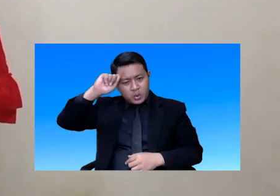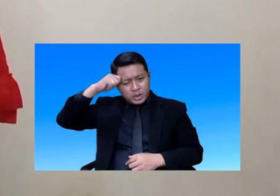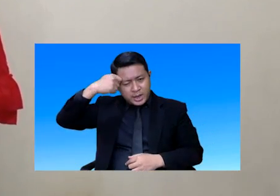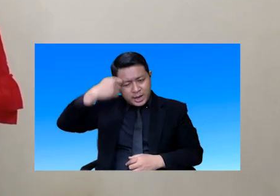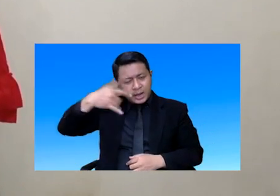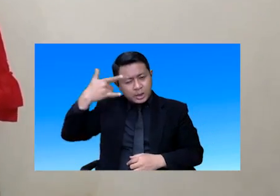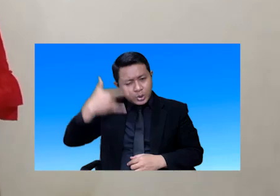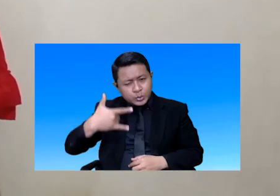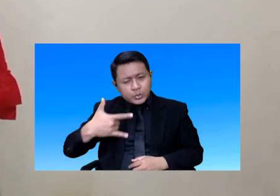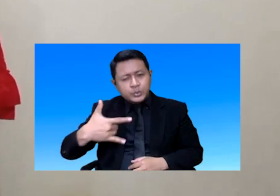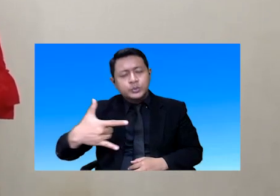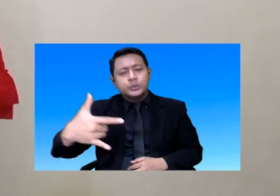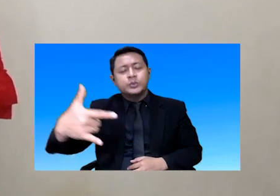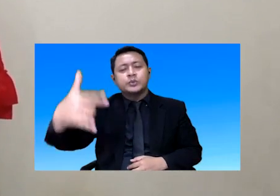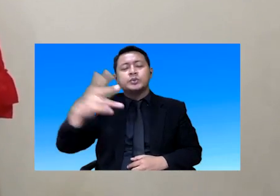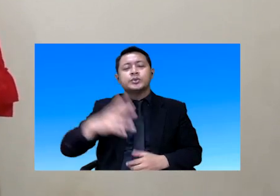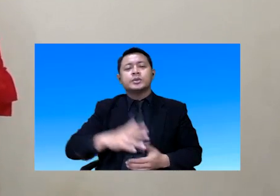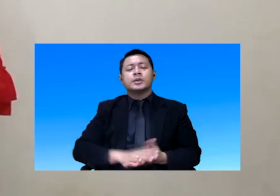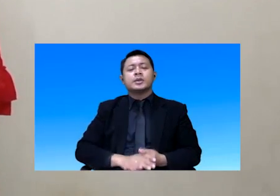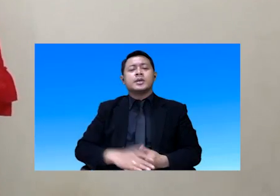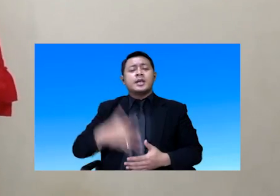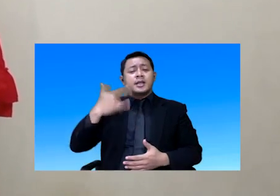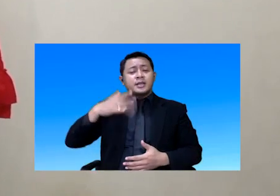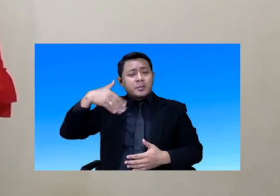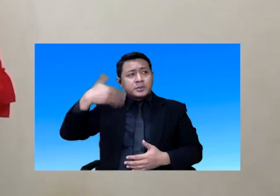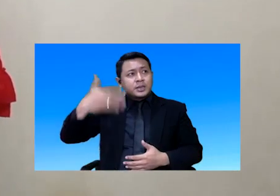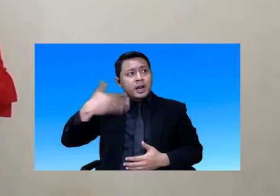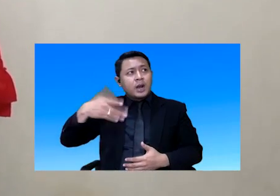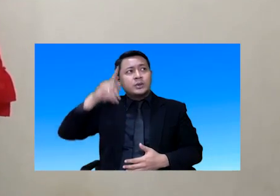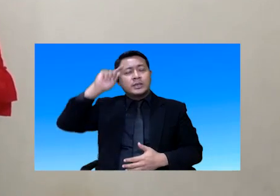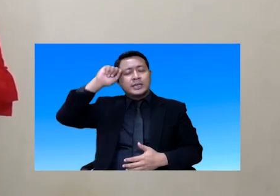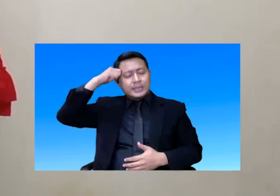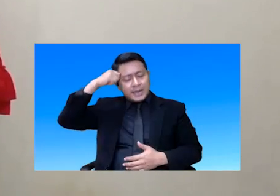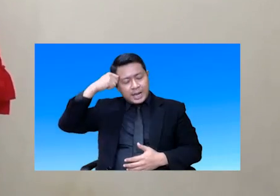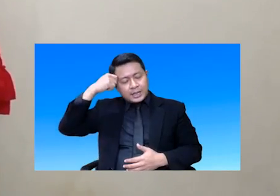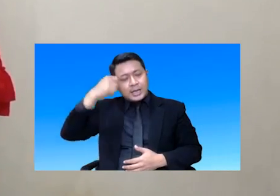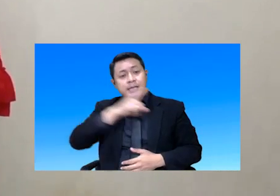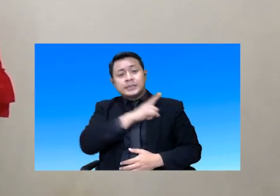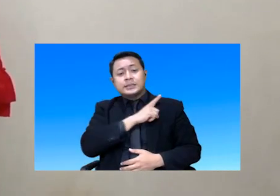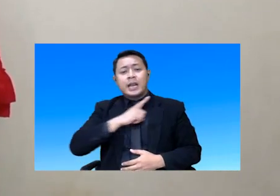Kan terkenang selalu.